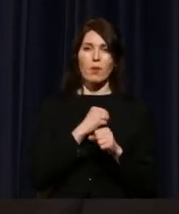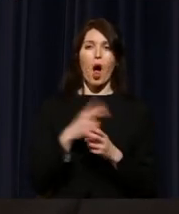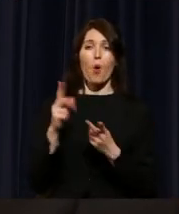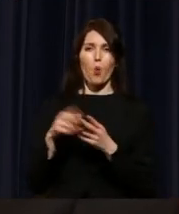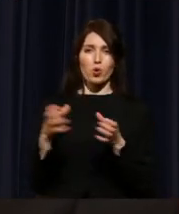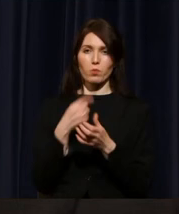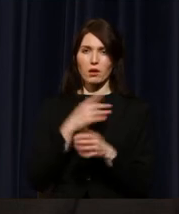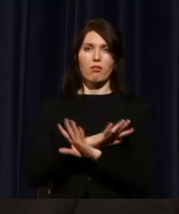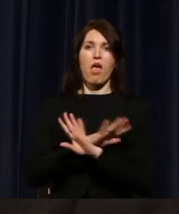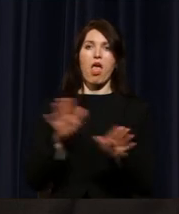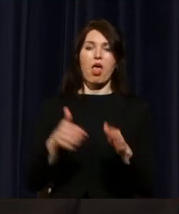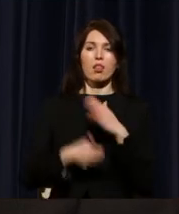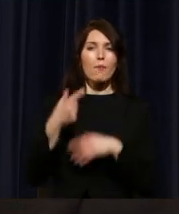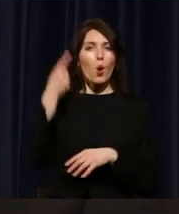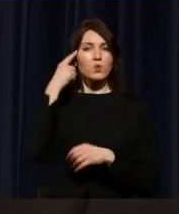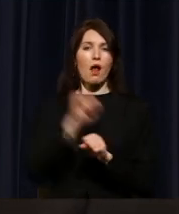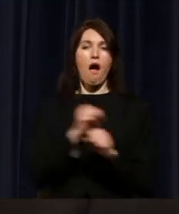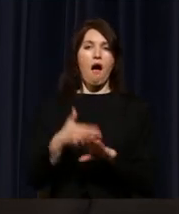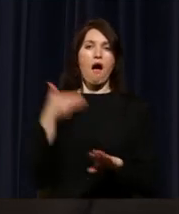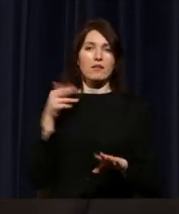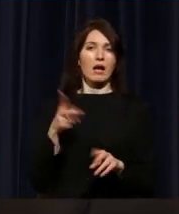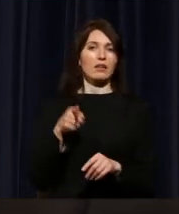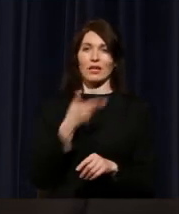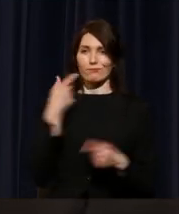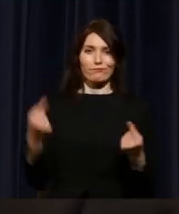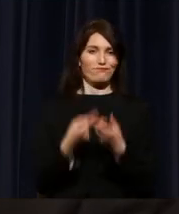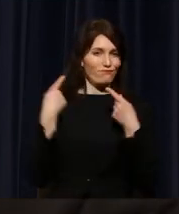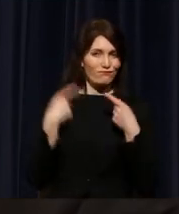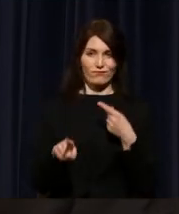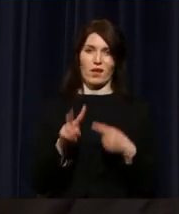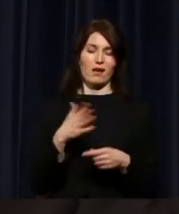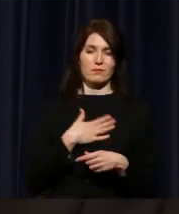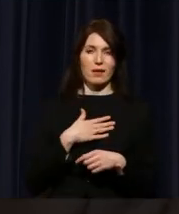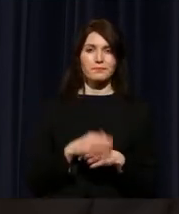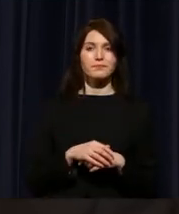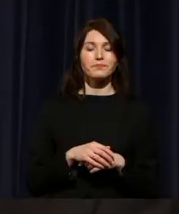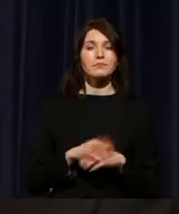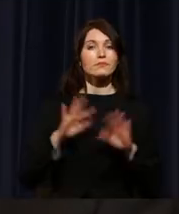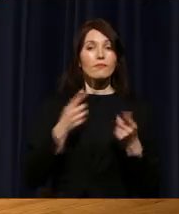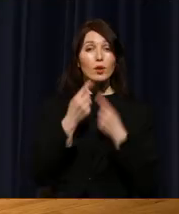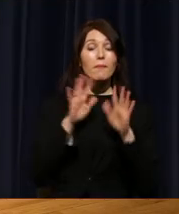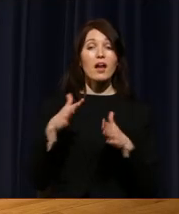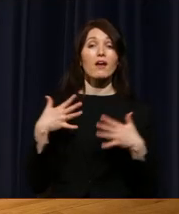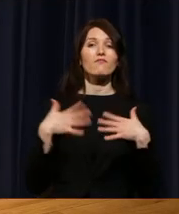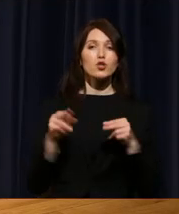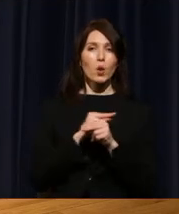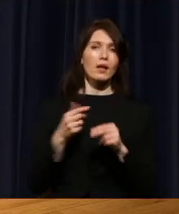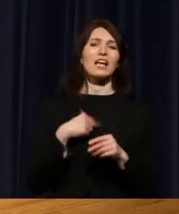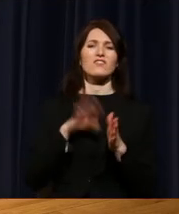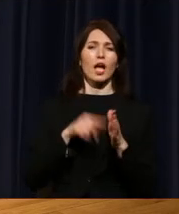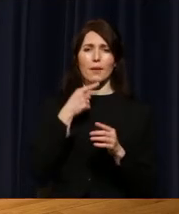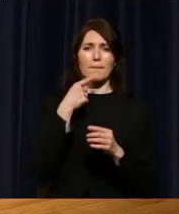un labāk par to uzzināt ir ātrāk, ka tas nav tas, ko man dar, kas man dar. Bet runājot par fizioterapiju, es tikai